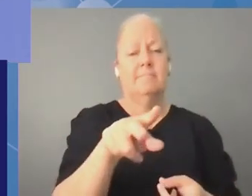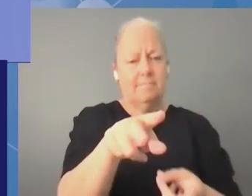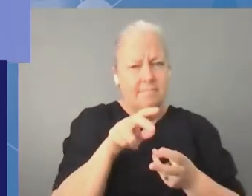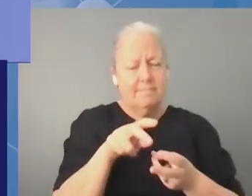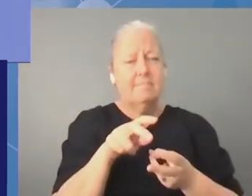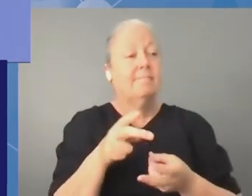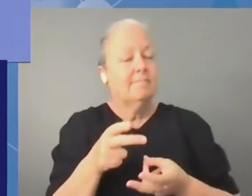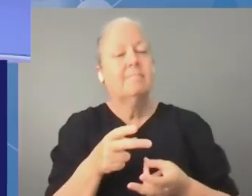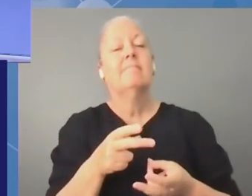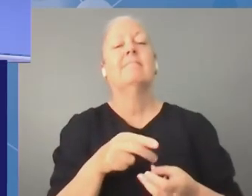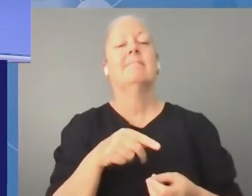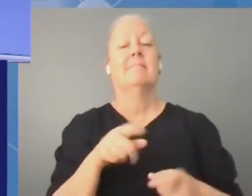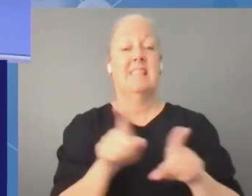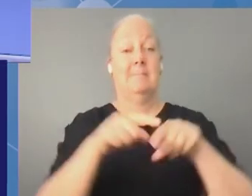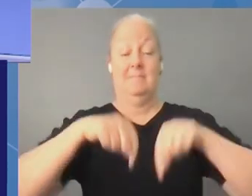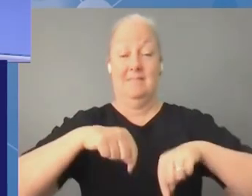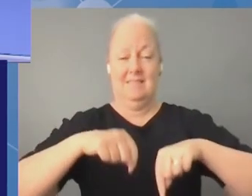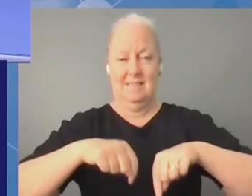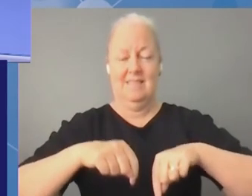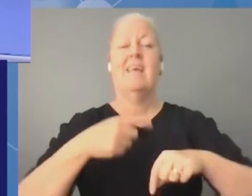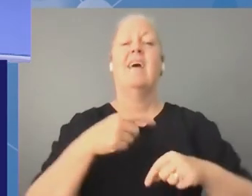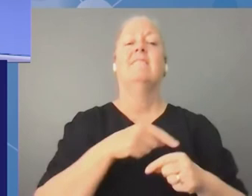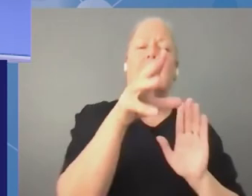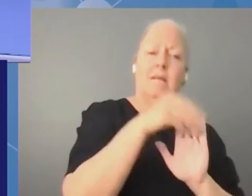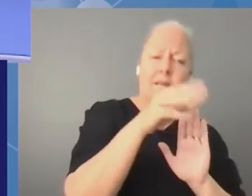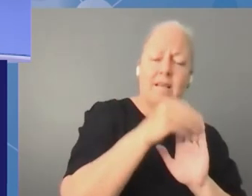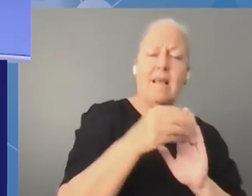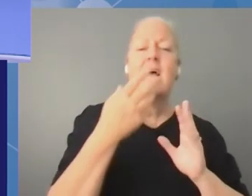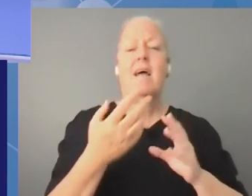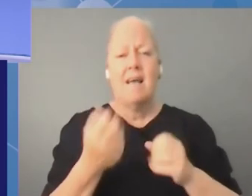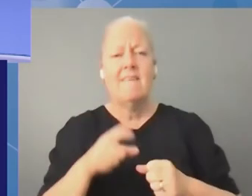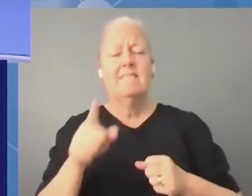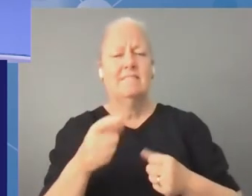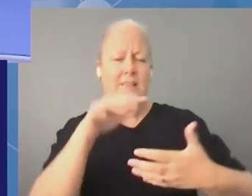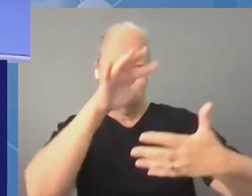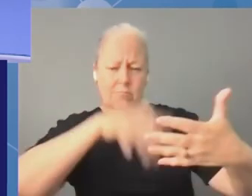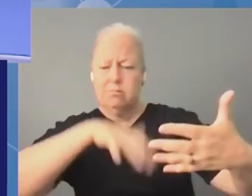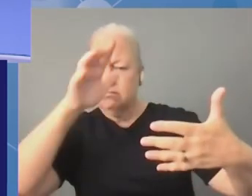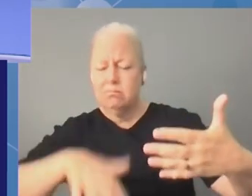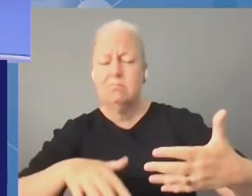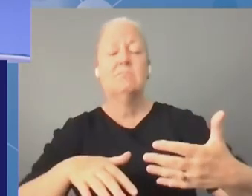提交的吧，通过邮件，我们将会